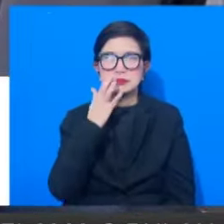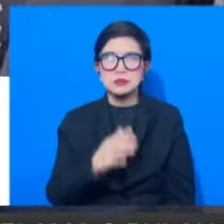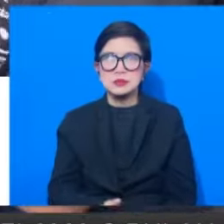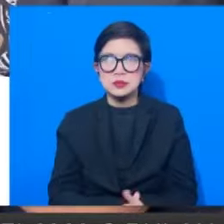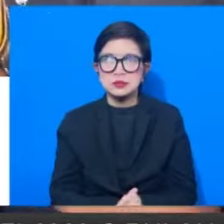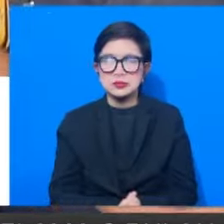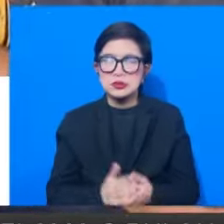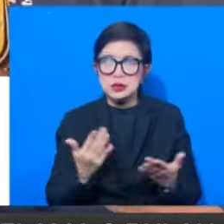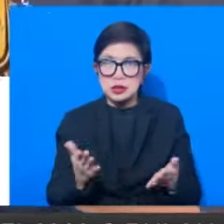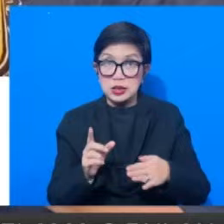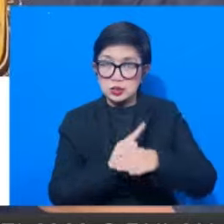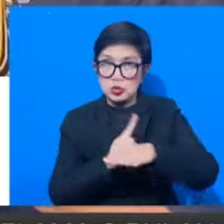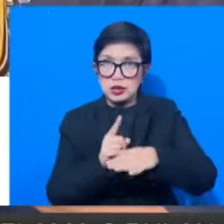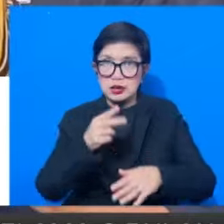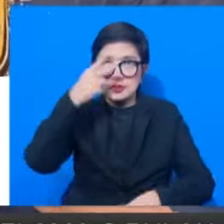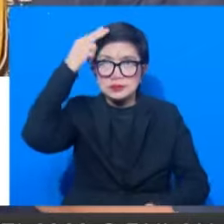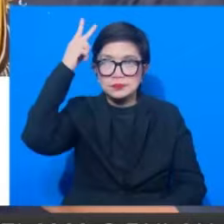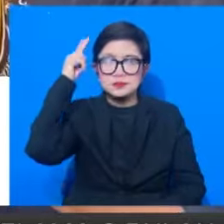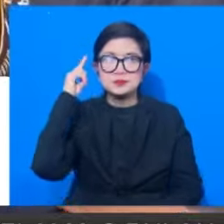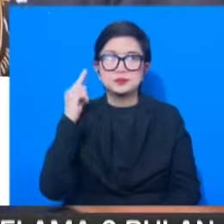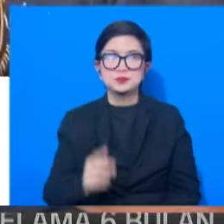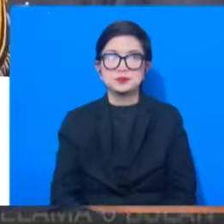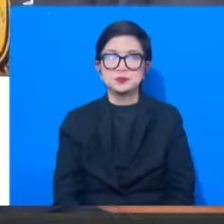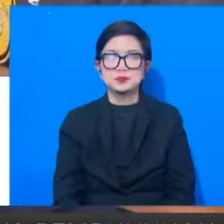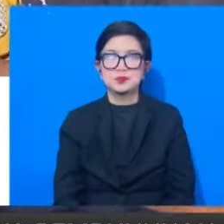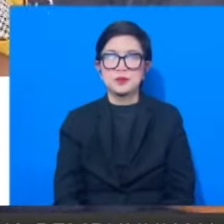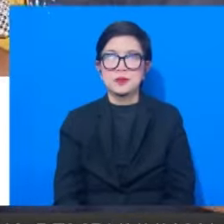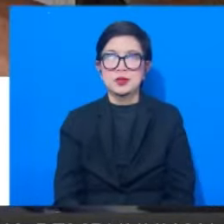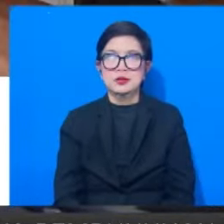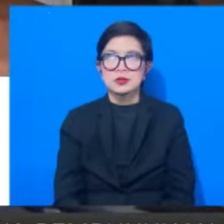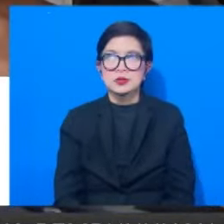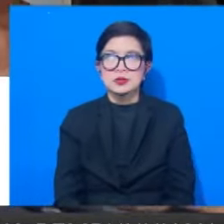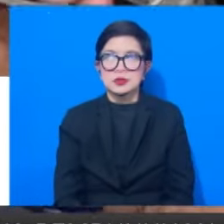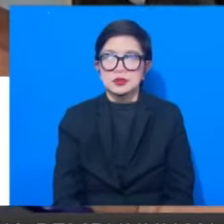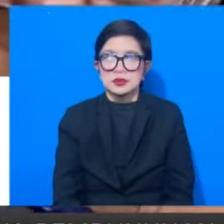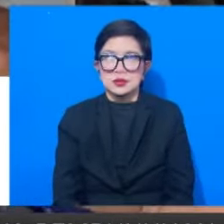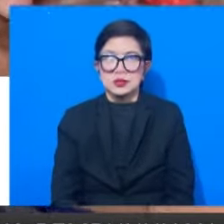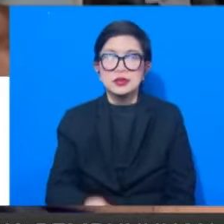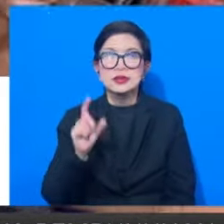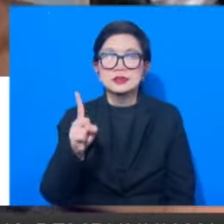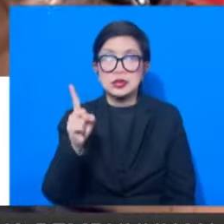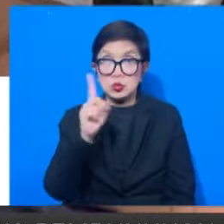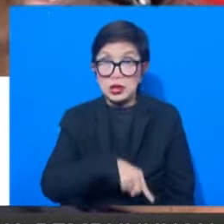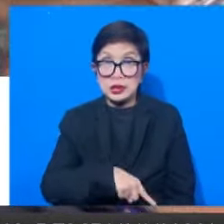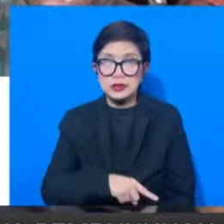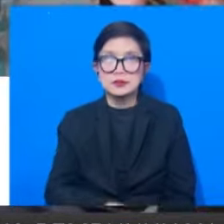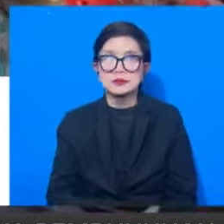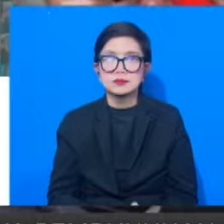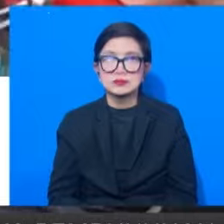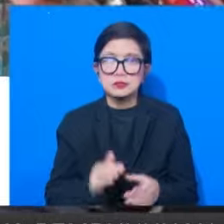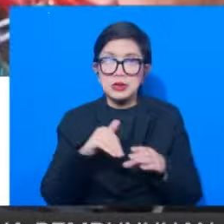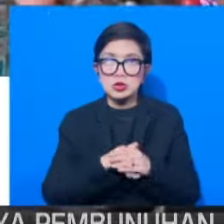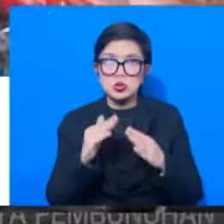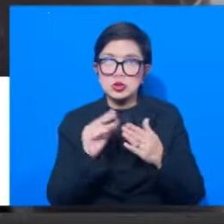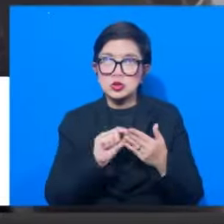pangkas rambut di Desa Siono, Kapanewon, Playen, Kabupaten Gunung Kidul. Dalam sehari saat musim jelang masuk sekolah, jasa